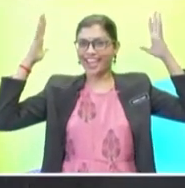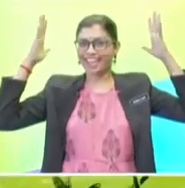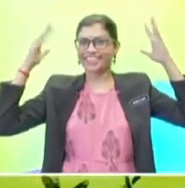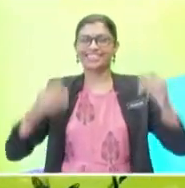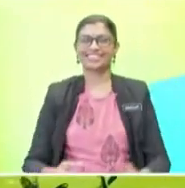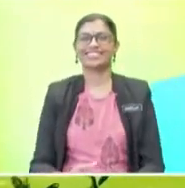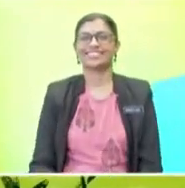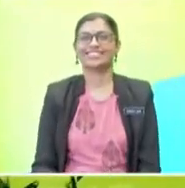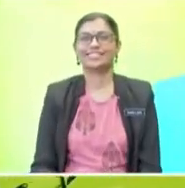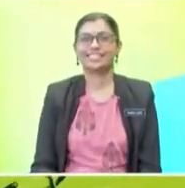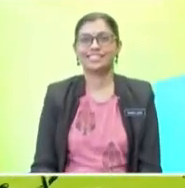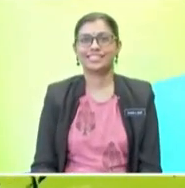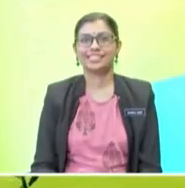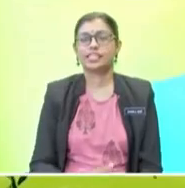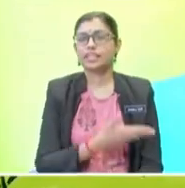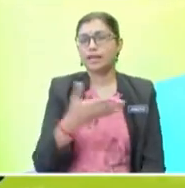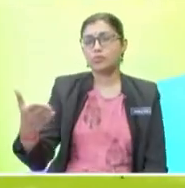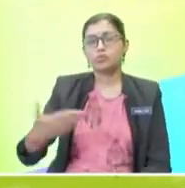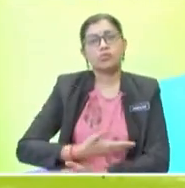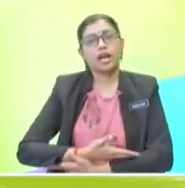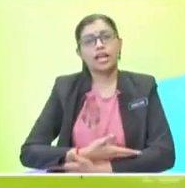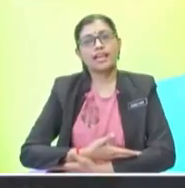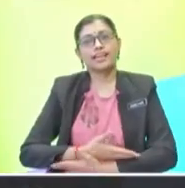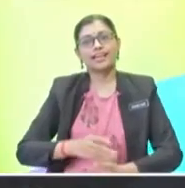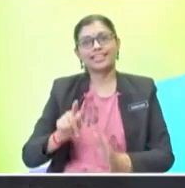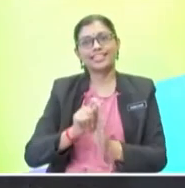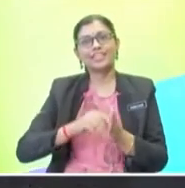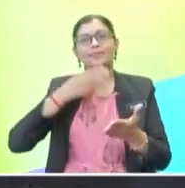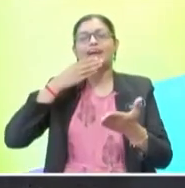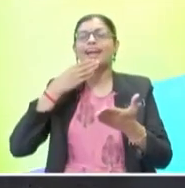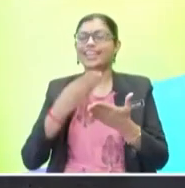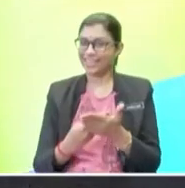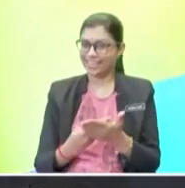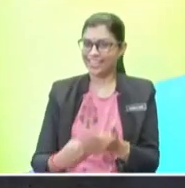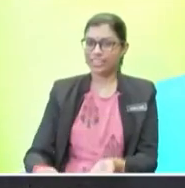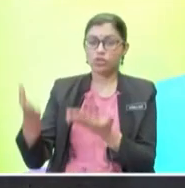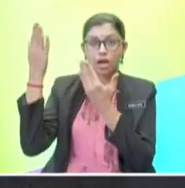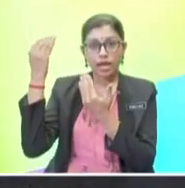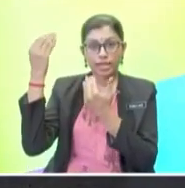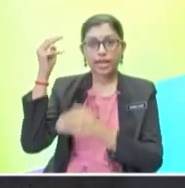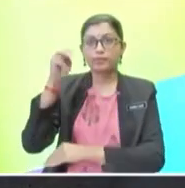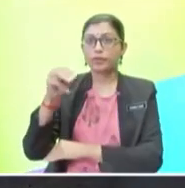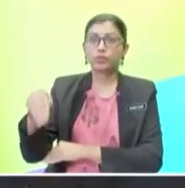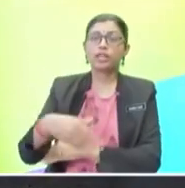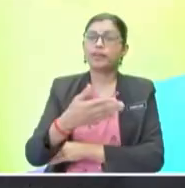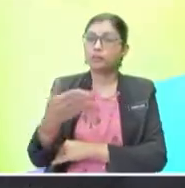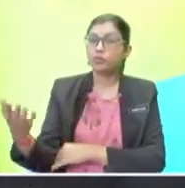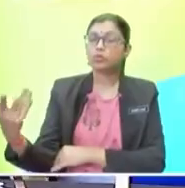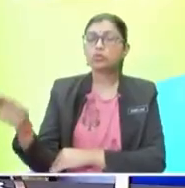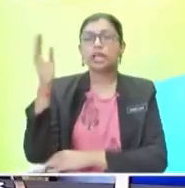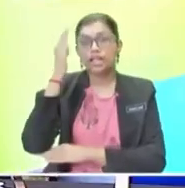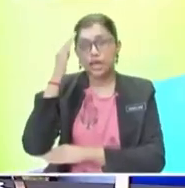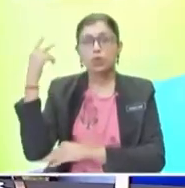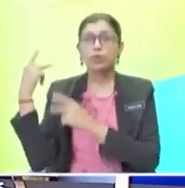Tahniah. Anda semua adalah anak yang terbaik. Okey, baiklah, diharapkan murid-murid menguasai sepenuhnya mata pelajaran kita pada hari